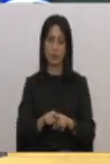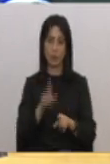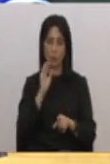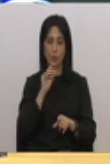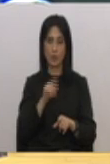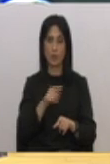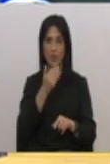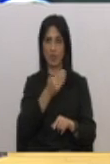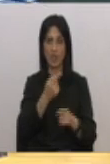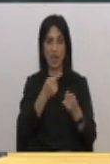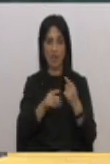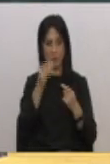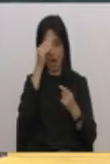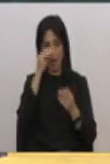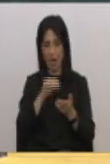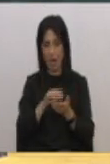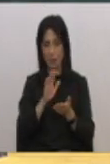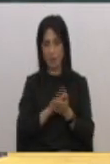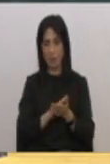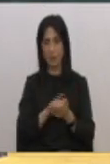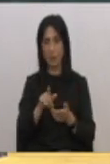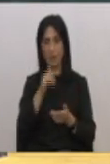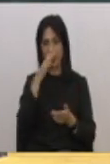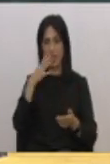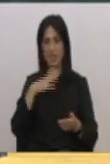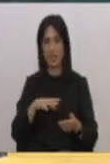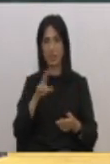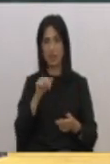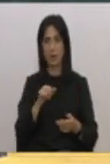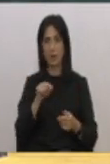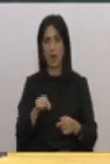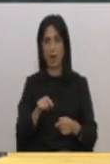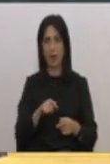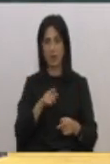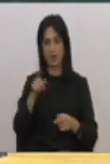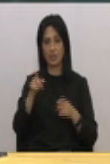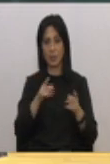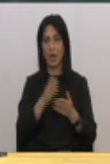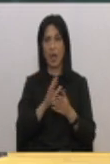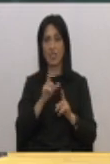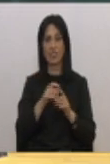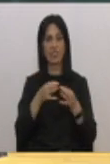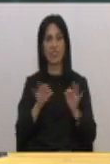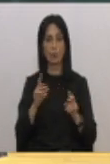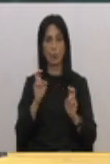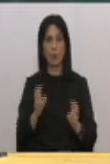როდესაც თქვენგან განსხვავებულ აზრს აფიქსირებენ, ამას ვერ იტანთ და აქ იშველებთ იმას, რომ ეს არ არის სიტყვის